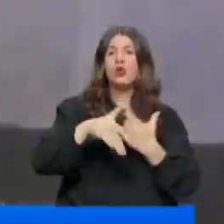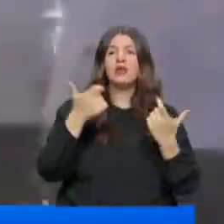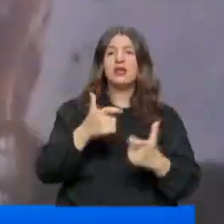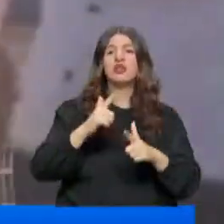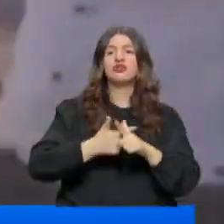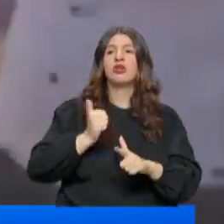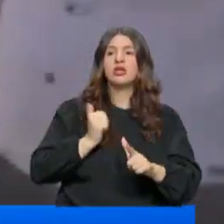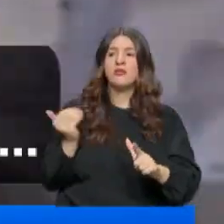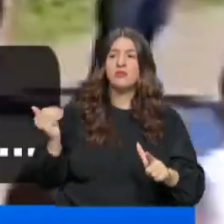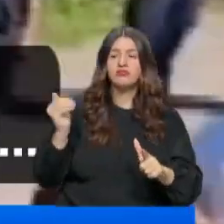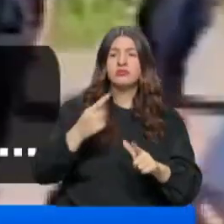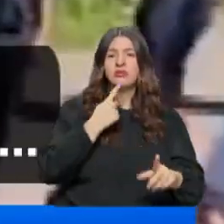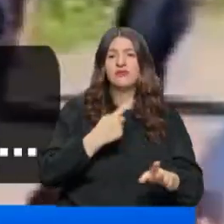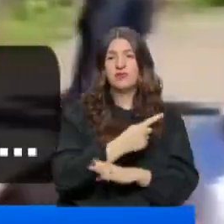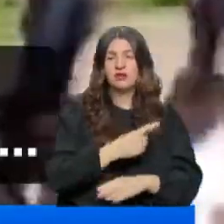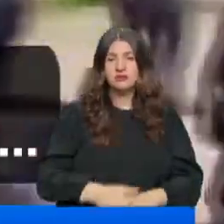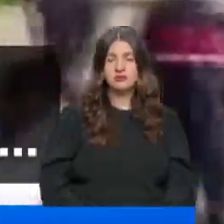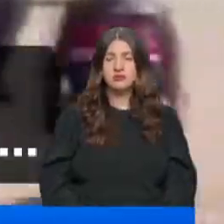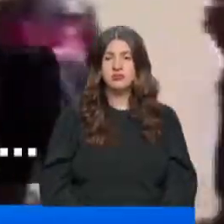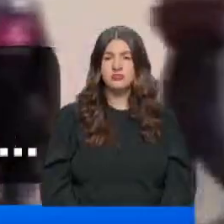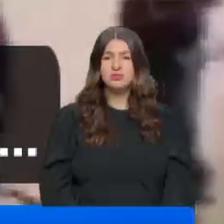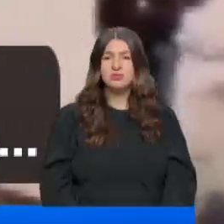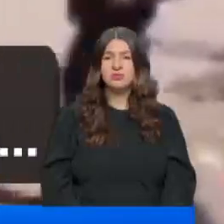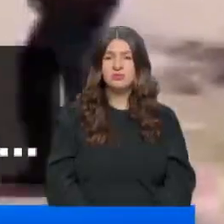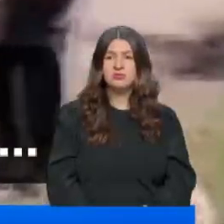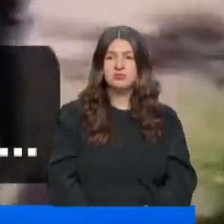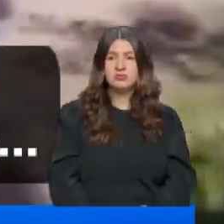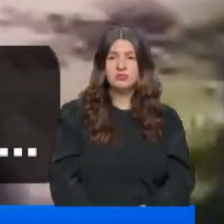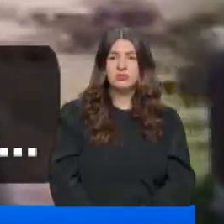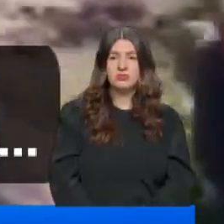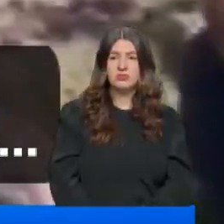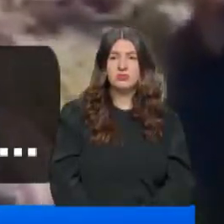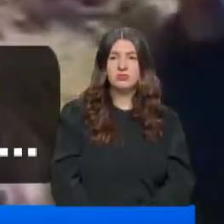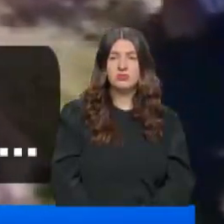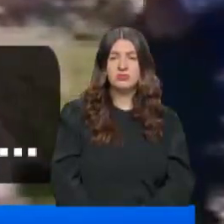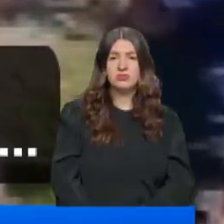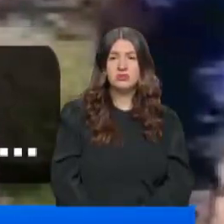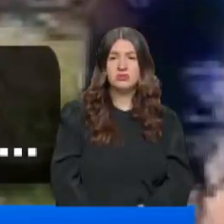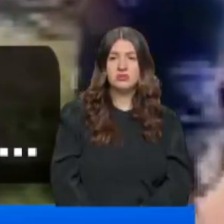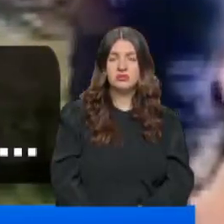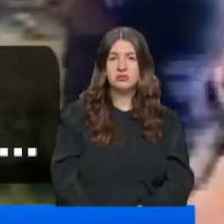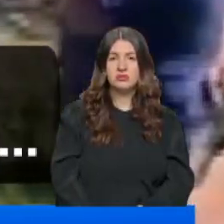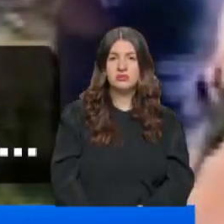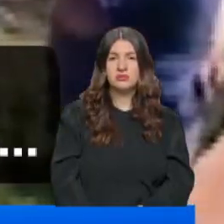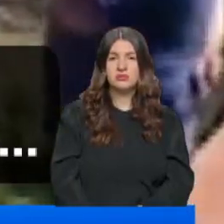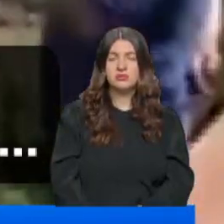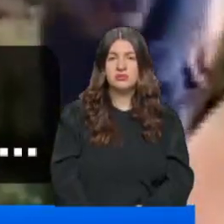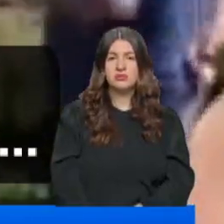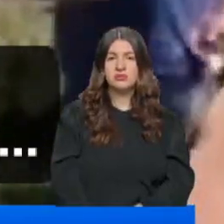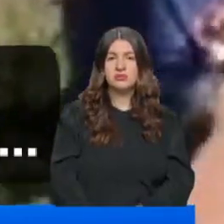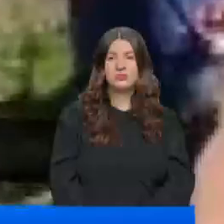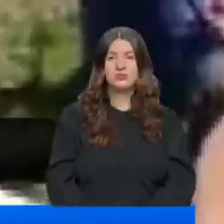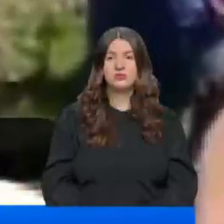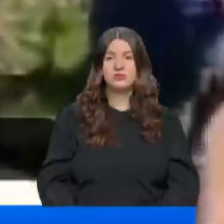yerine jandarma sevk edildi. Evinizdeki suyu kesseler, anneniz köyde, Yozgat'ın köyünde çamaşır yıkadığın suyu kesseniz nasıl